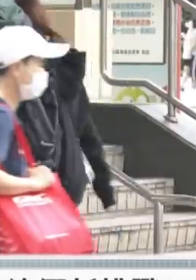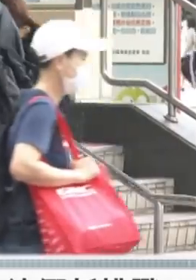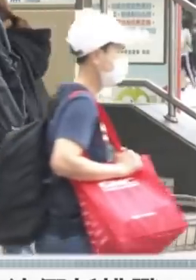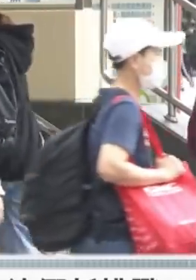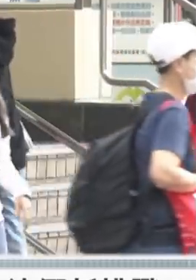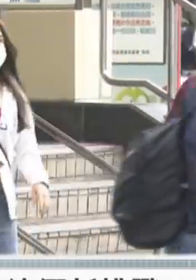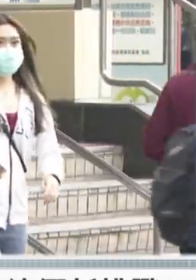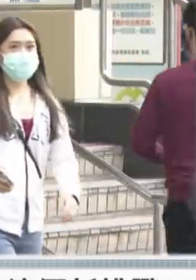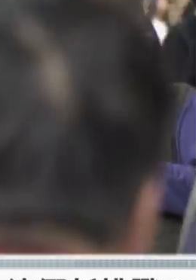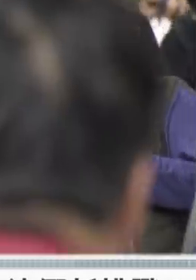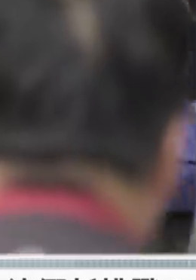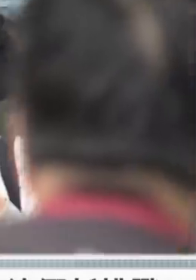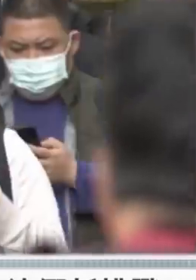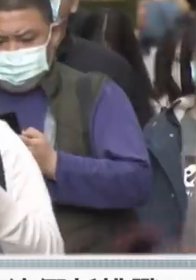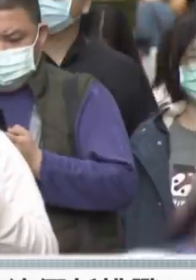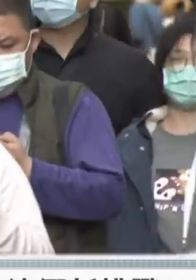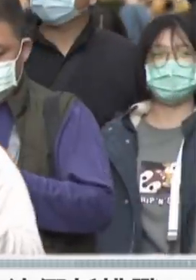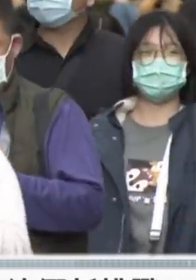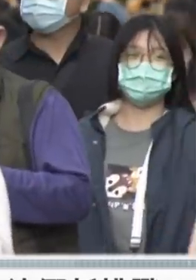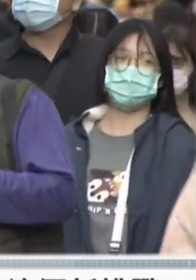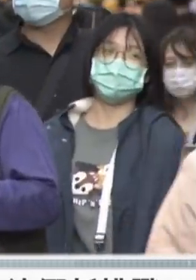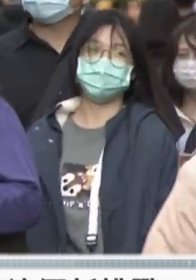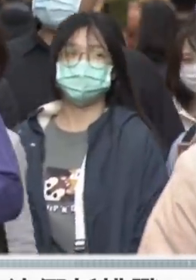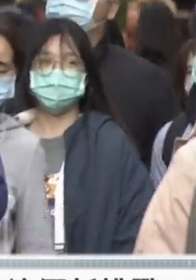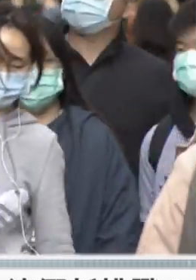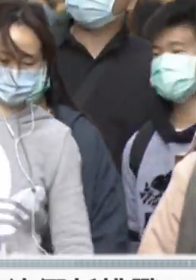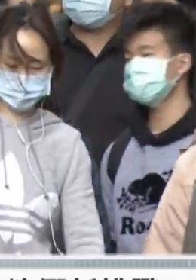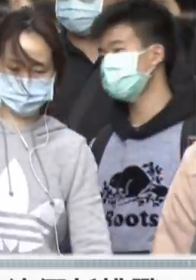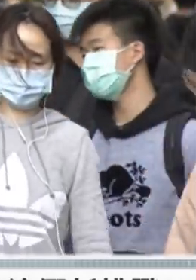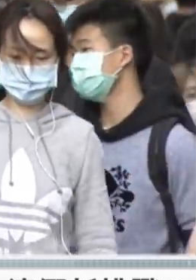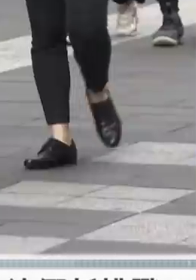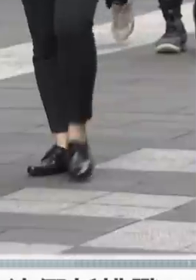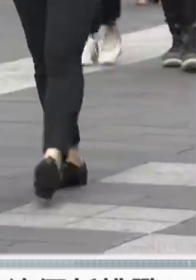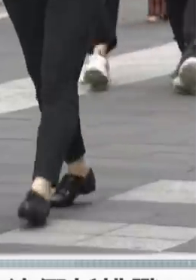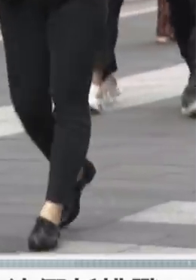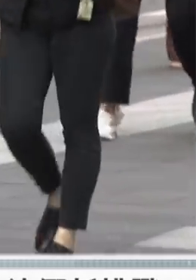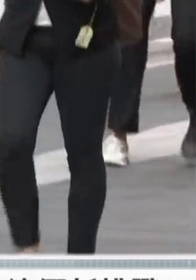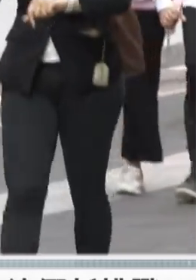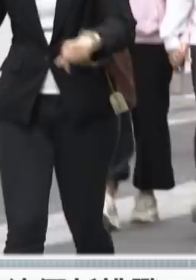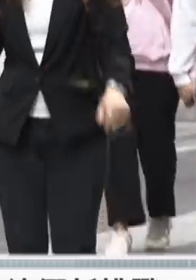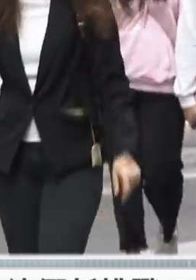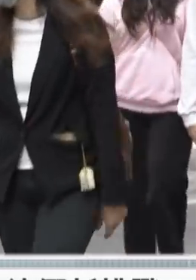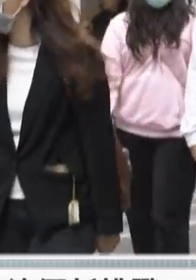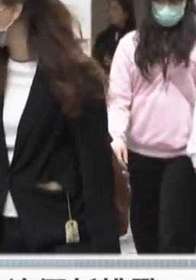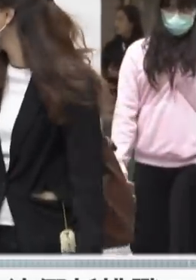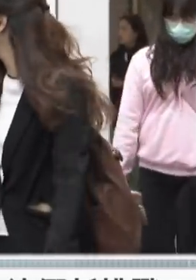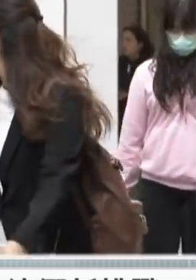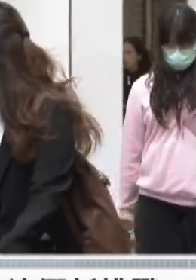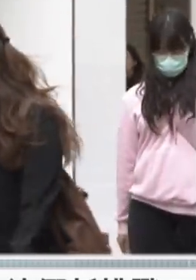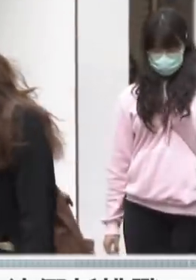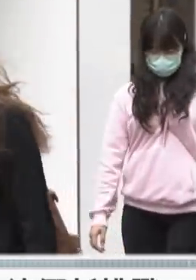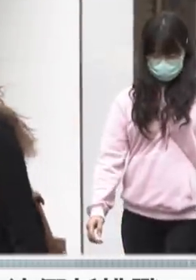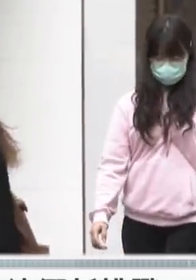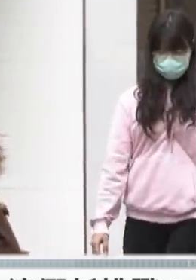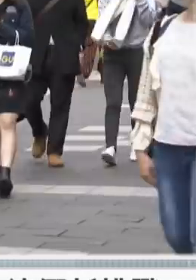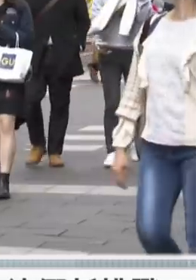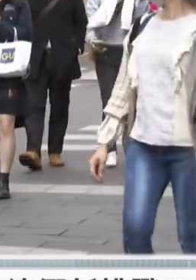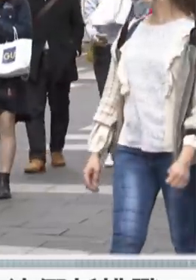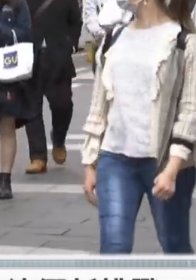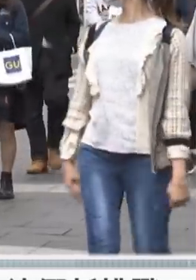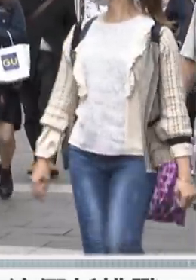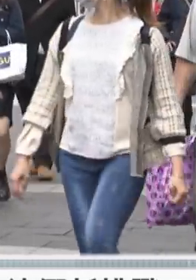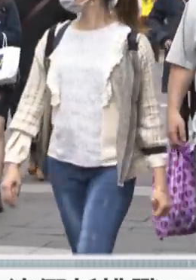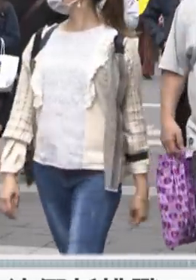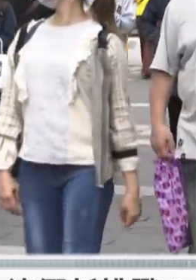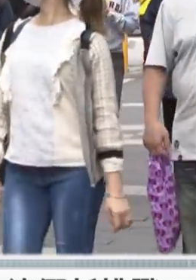月。我觉得5一连假是一个很重要的一个关卡。之前在4月初的话，我认为清明节连续假期是一个